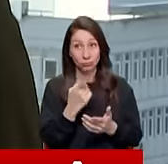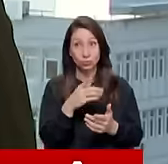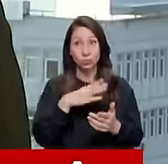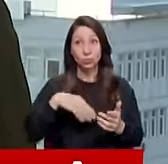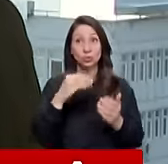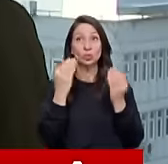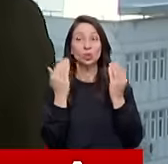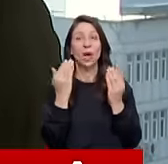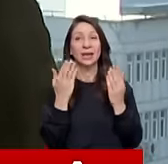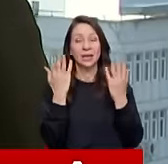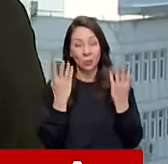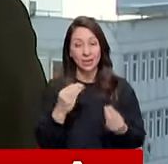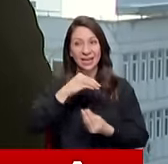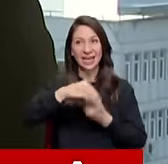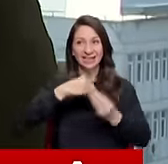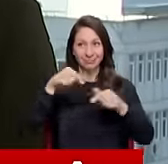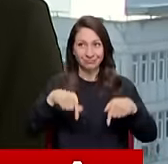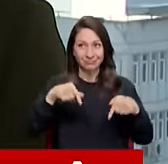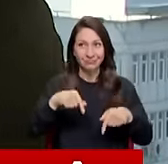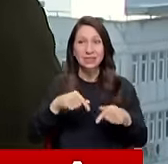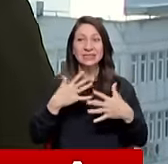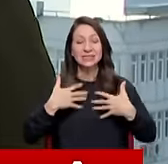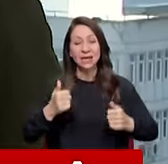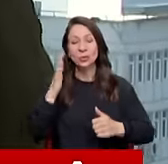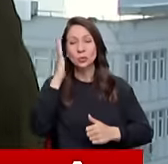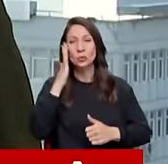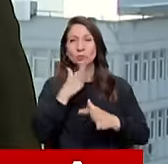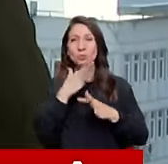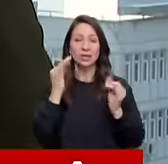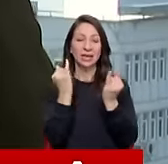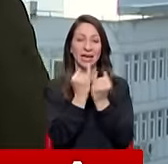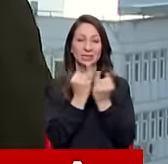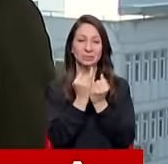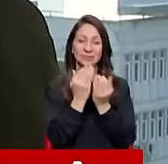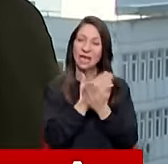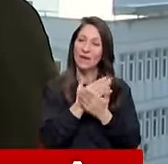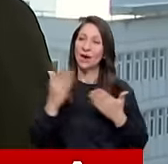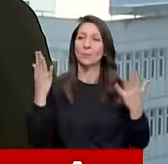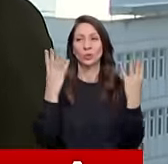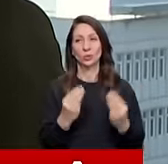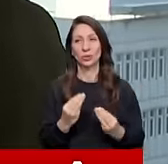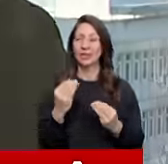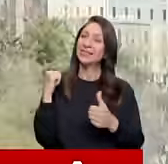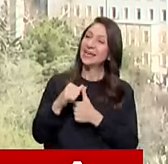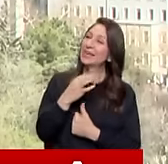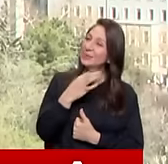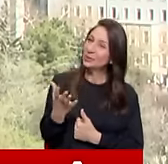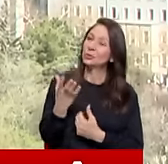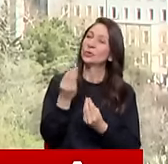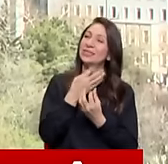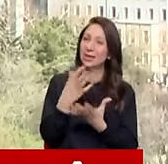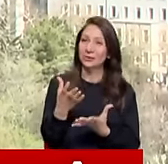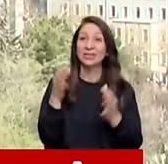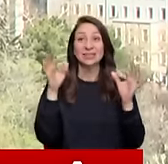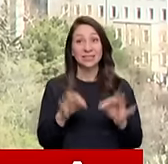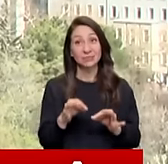Bütün duaların kabul olduğu bu gecede umarım sağlık, huzur, mutluluk ve kardeşliğimiz daim olur efendim. Tekrar teşekkür ederim. Ben teşekkür çok sağ ederim.